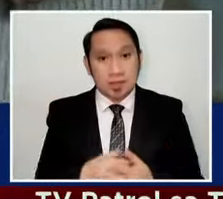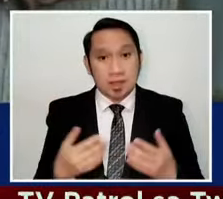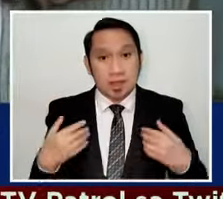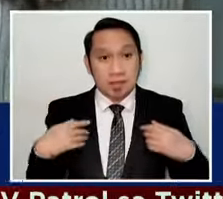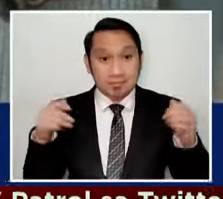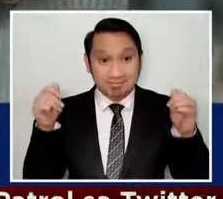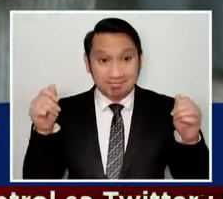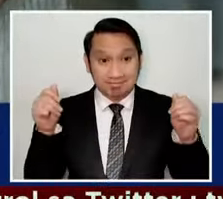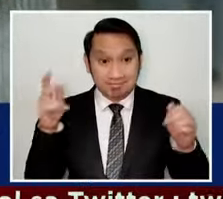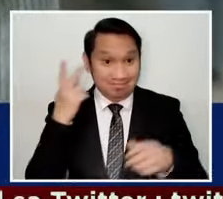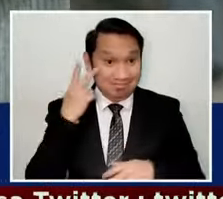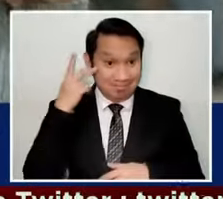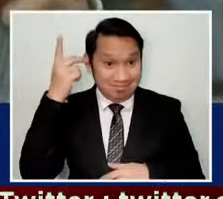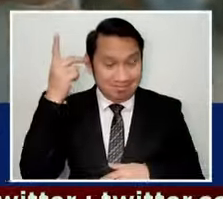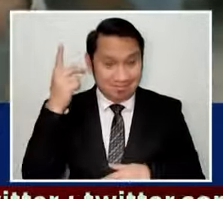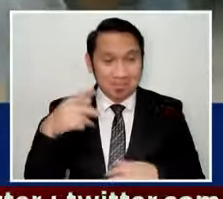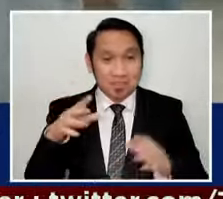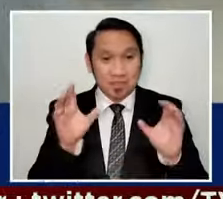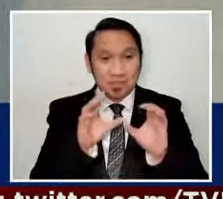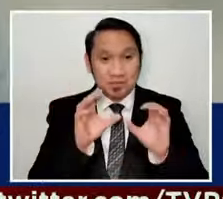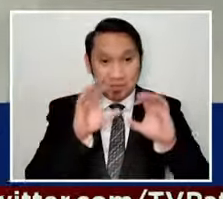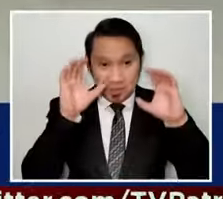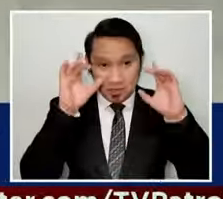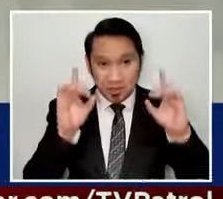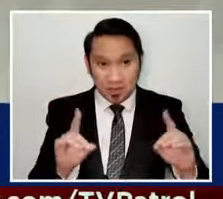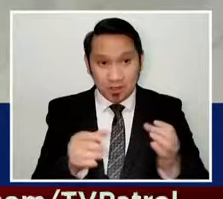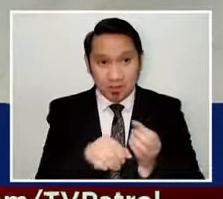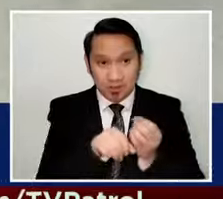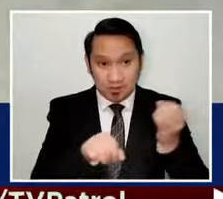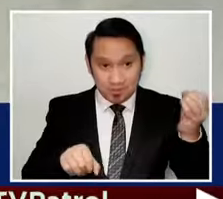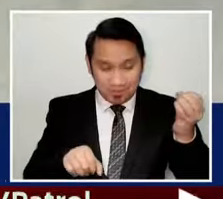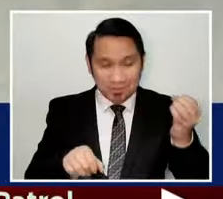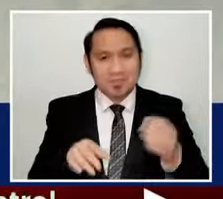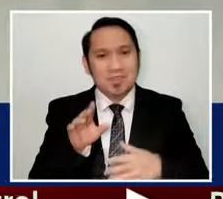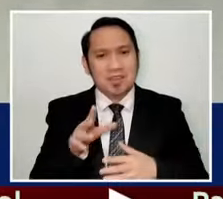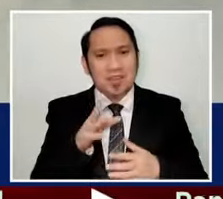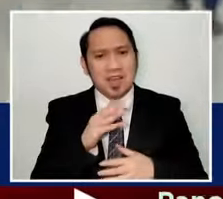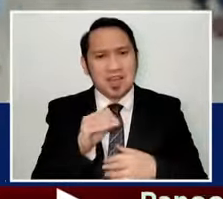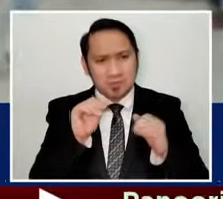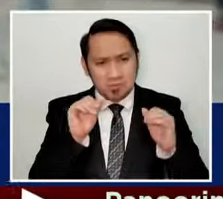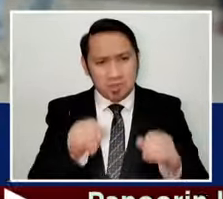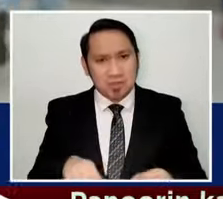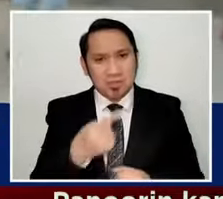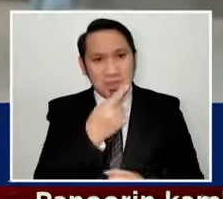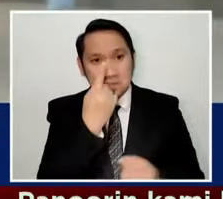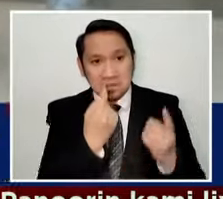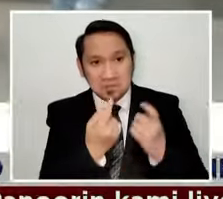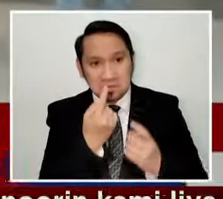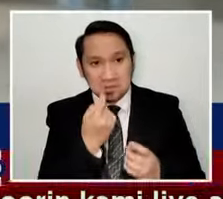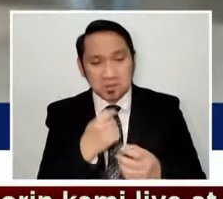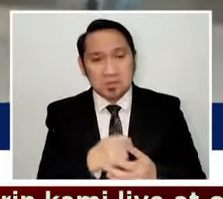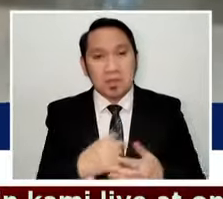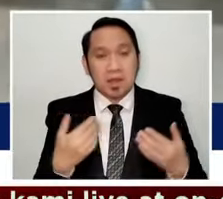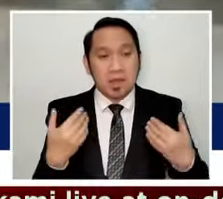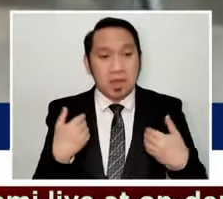ang diploma at iba pang tingin niyang posibleng tanungin sa kanya sa immigration counter. Nagdala ko ng